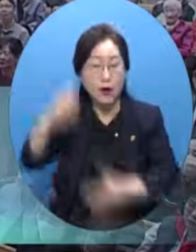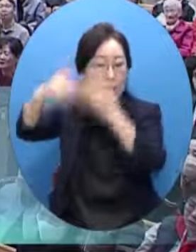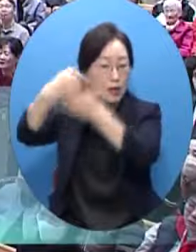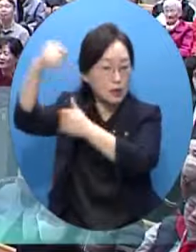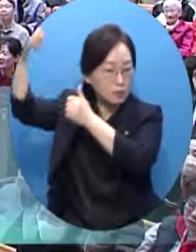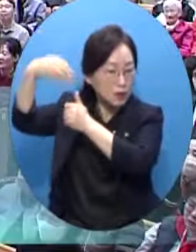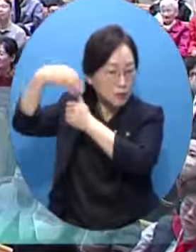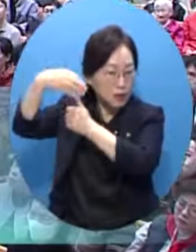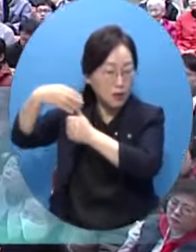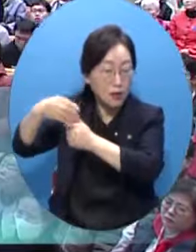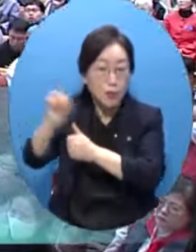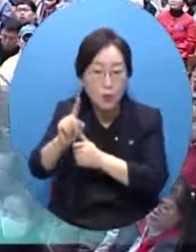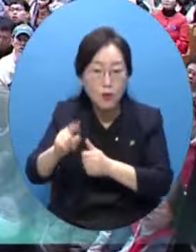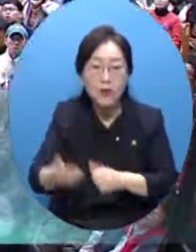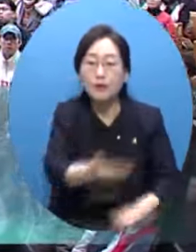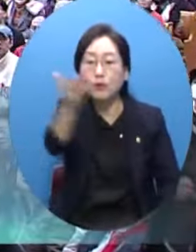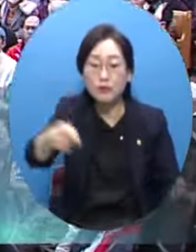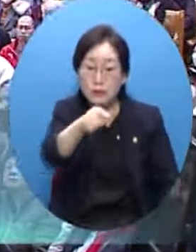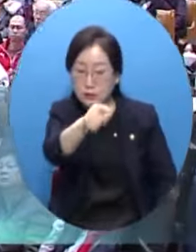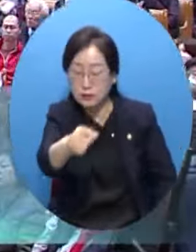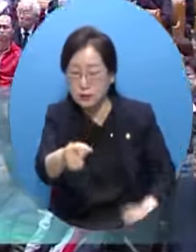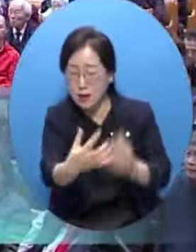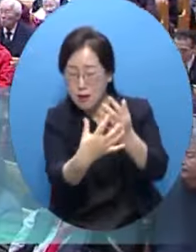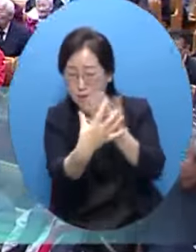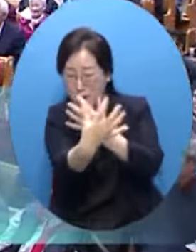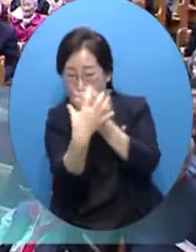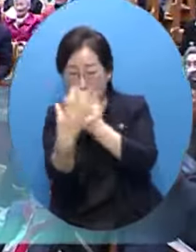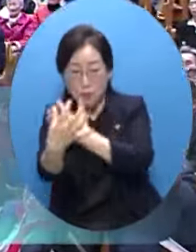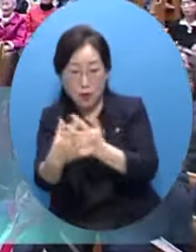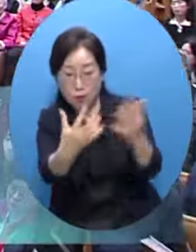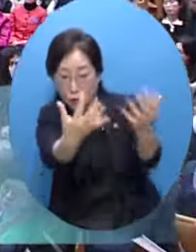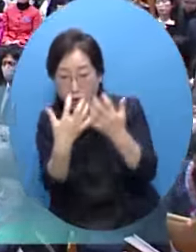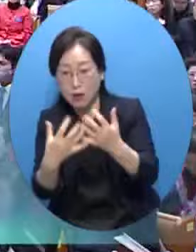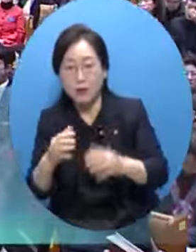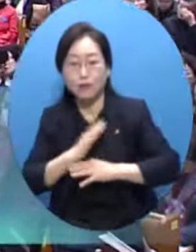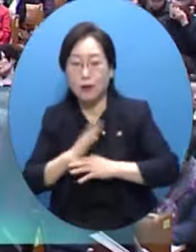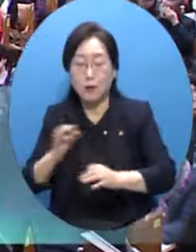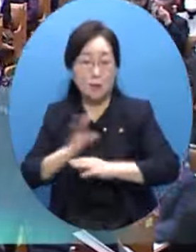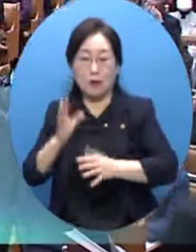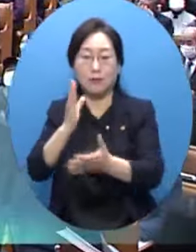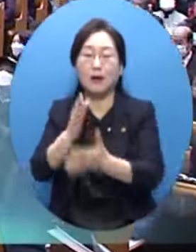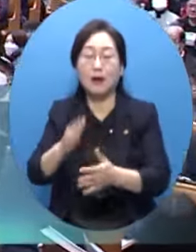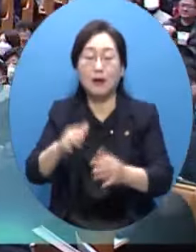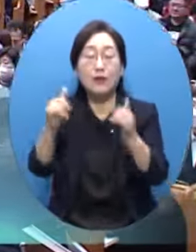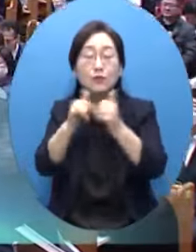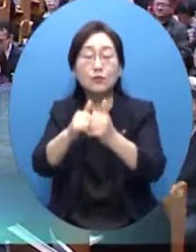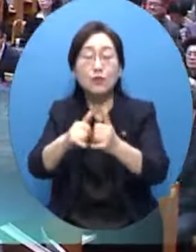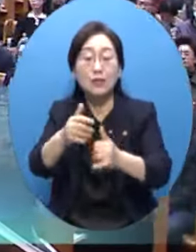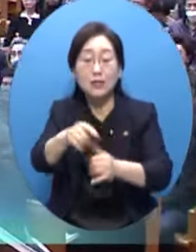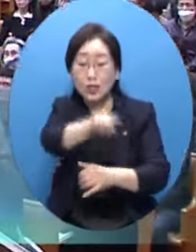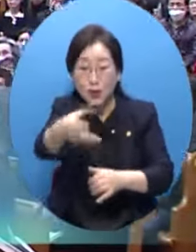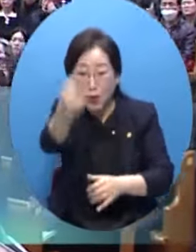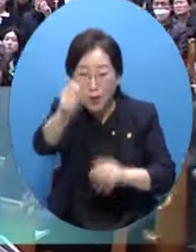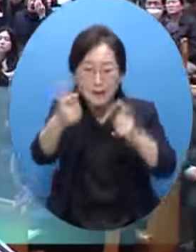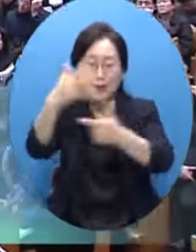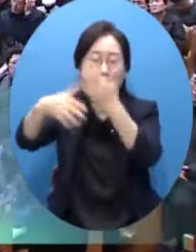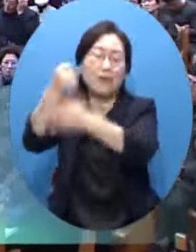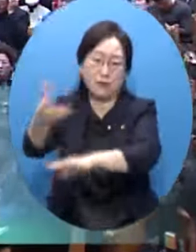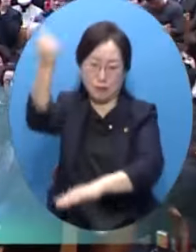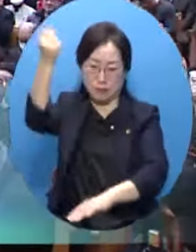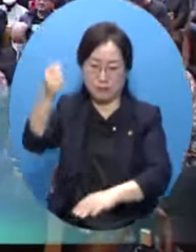너에게 말씀하시기를 너희는 이 큰 무리로 말미암아 두려워하거나 놀라지 말라. 이 전쟁은 너에게 속한 것이 아니오 하나님께